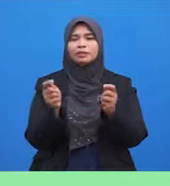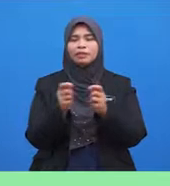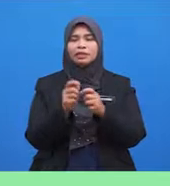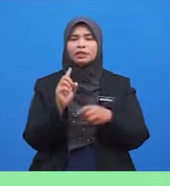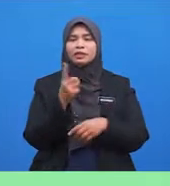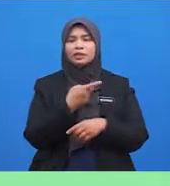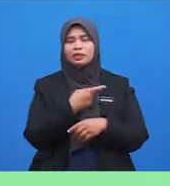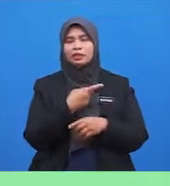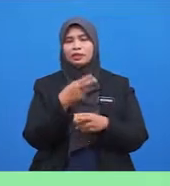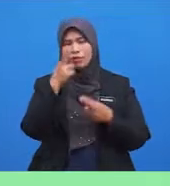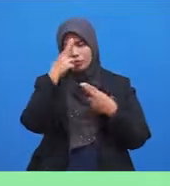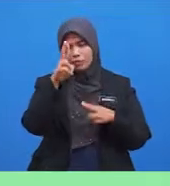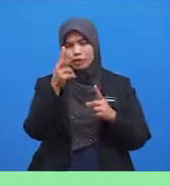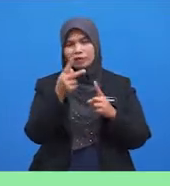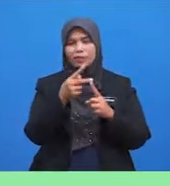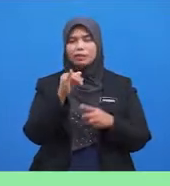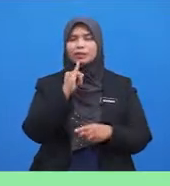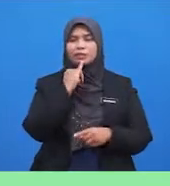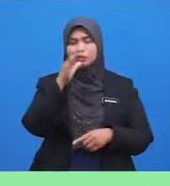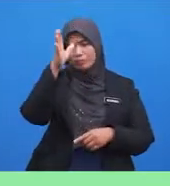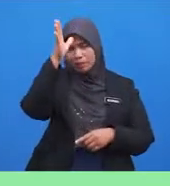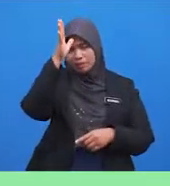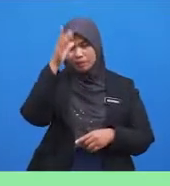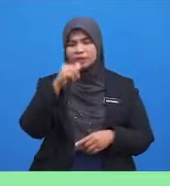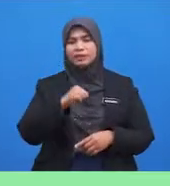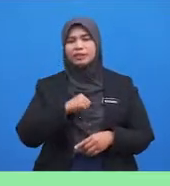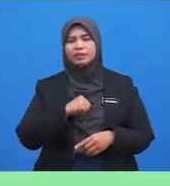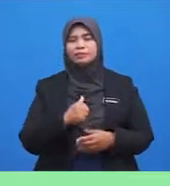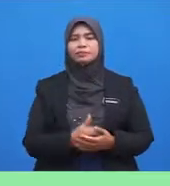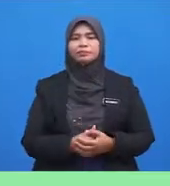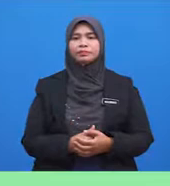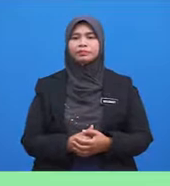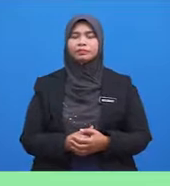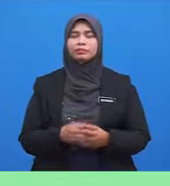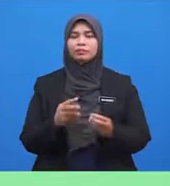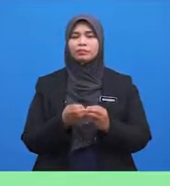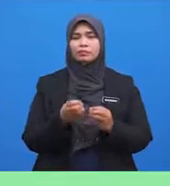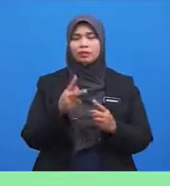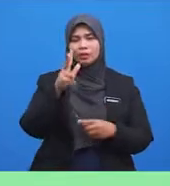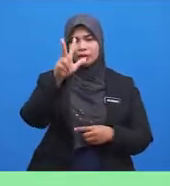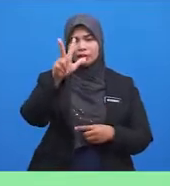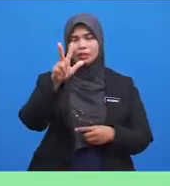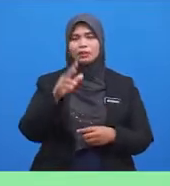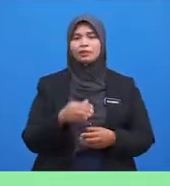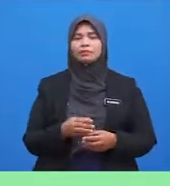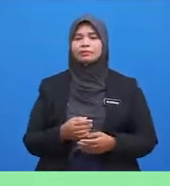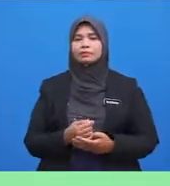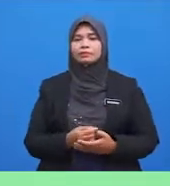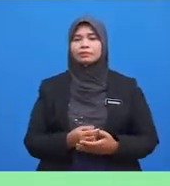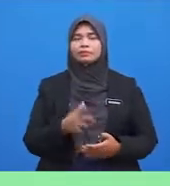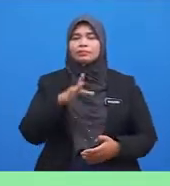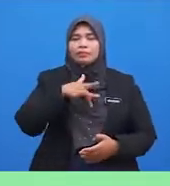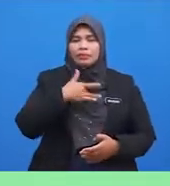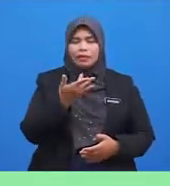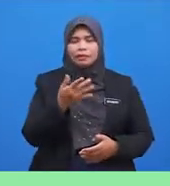mana hormat kepada ibu bapa kita sendiri. Ketiga, dari sudut